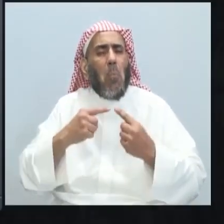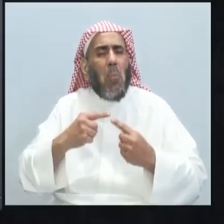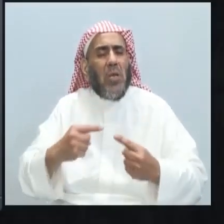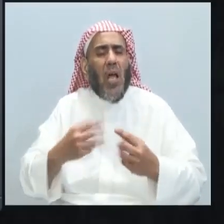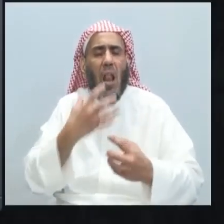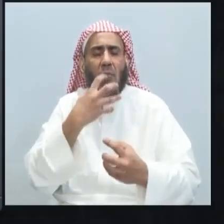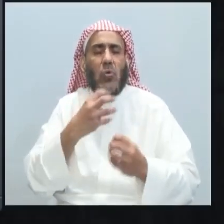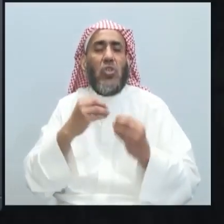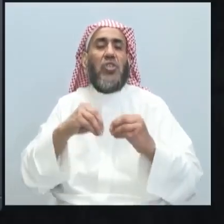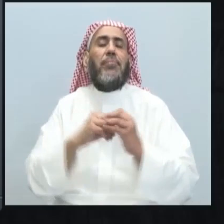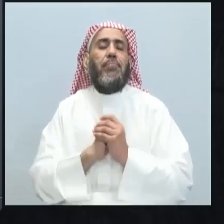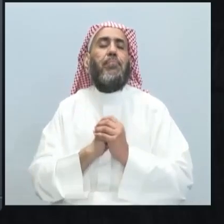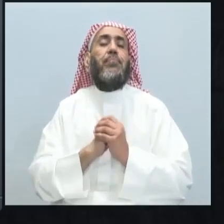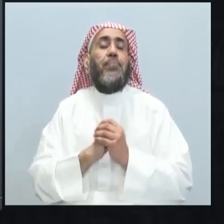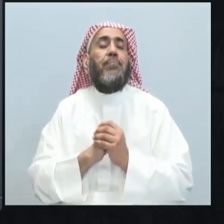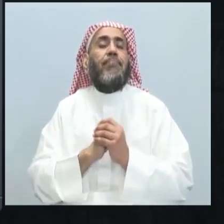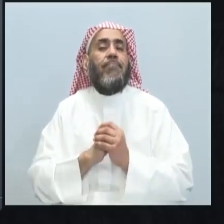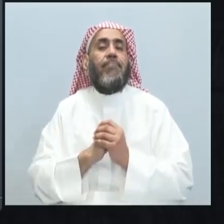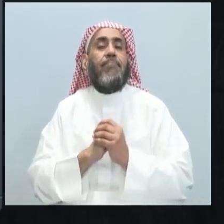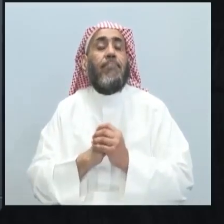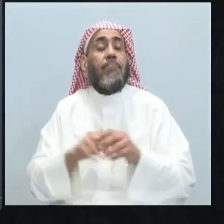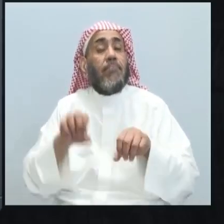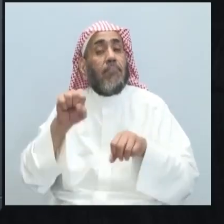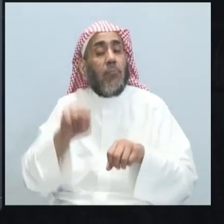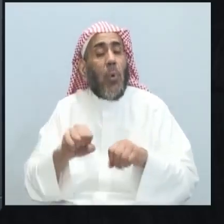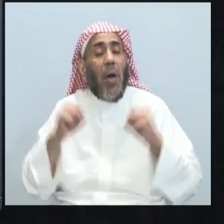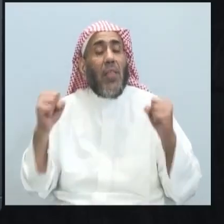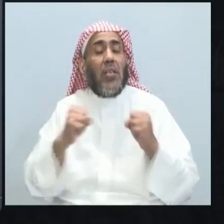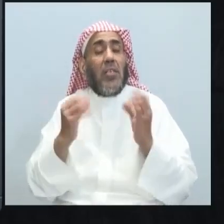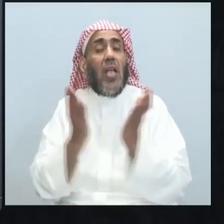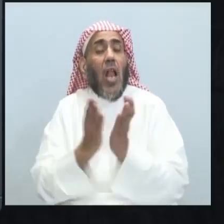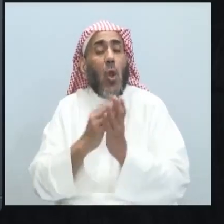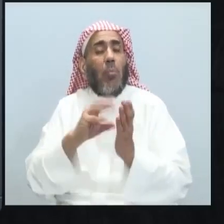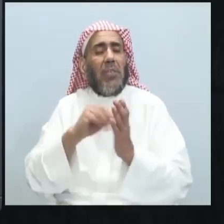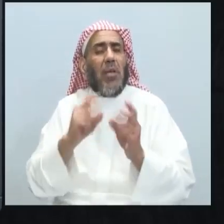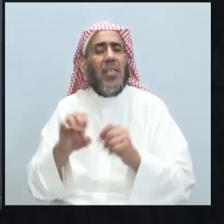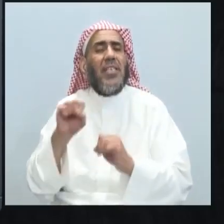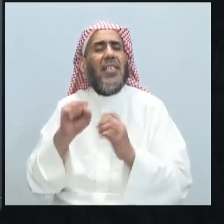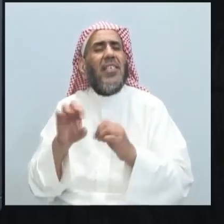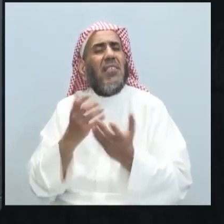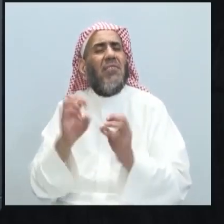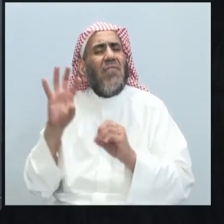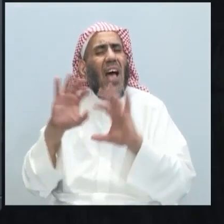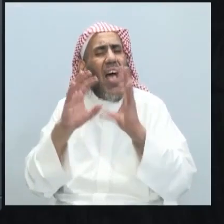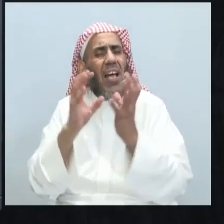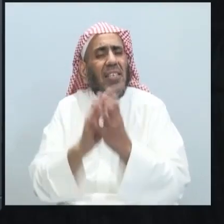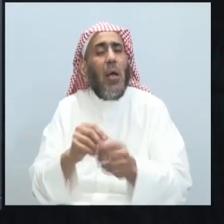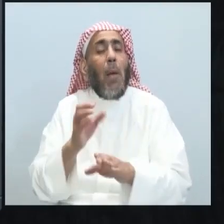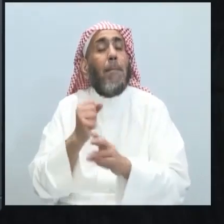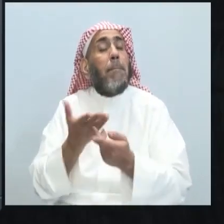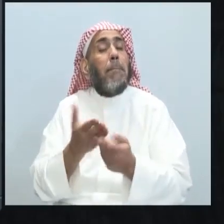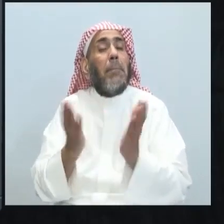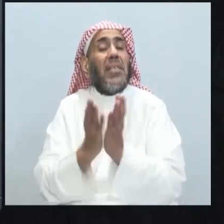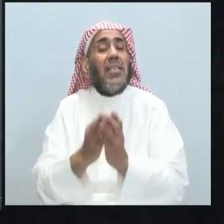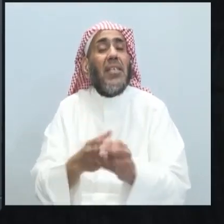في حزنه الشديد طبعا هنا بعض نشاطات التعلم في الحديث هنا استنبط سمات مدرسه الديوان ما سماتها ما